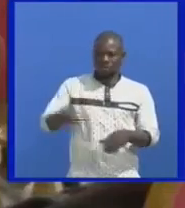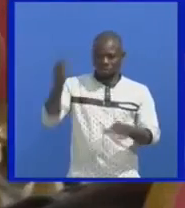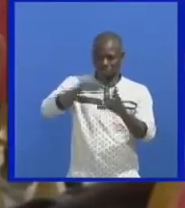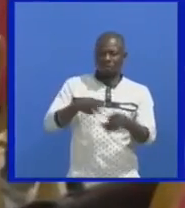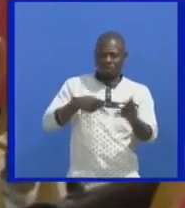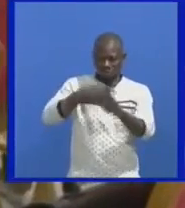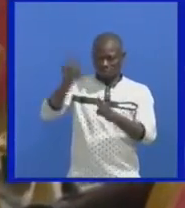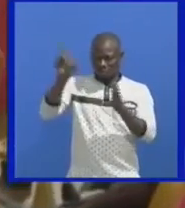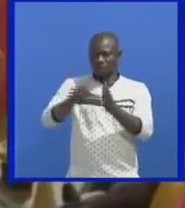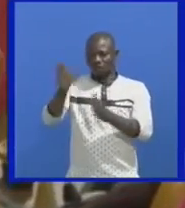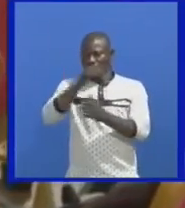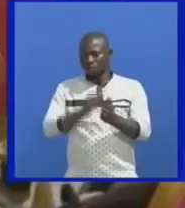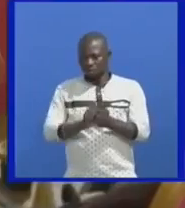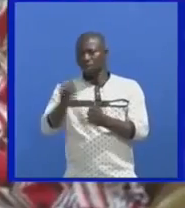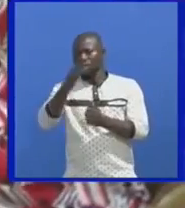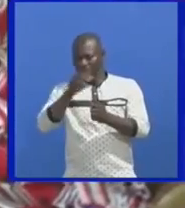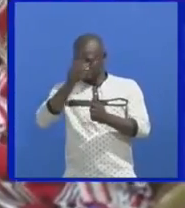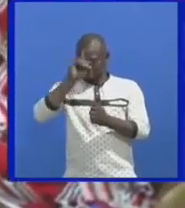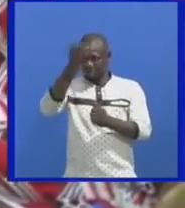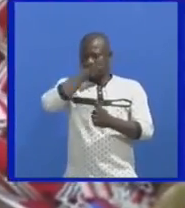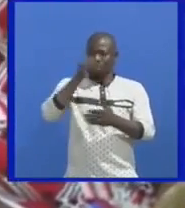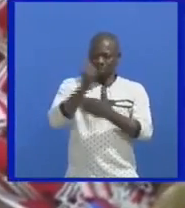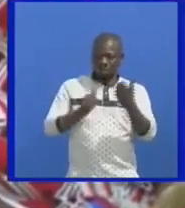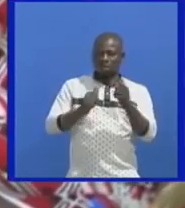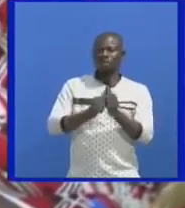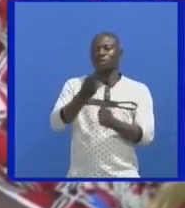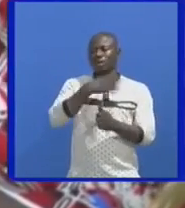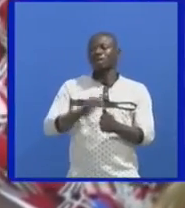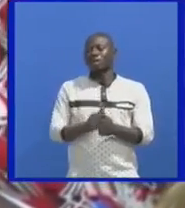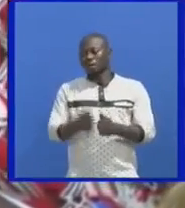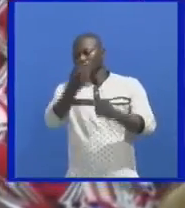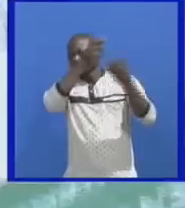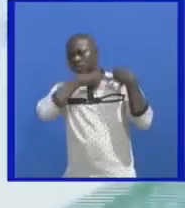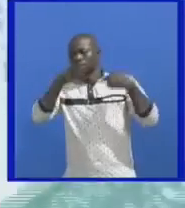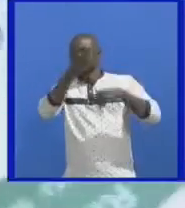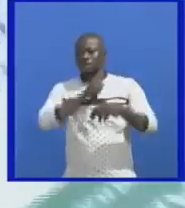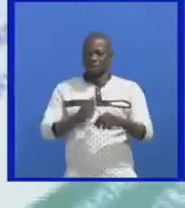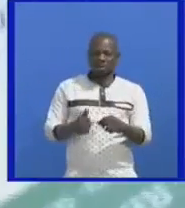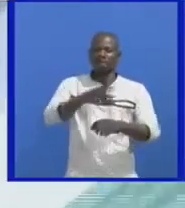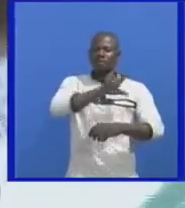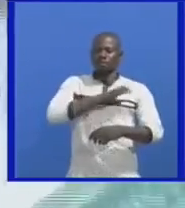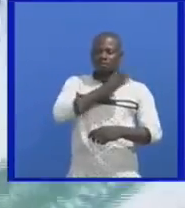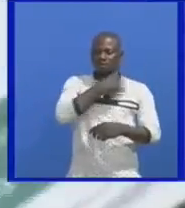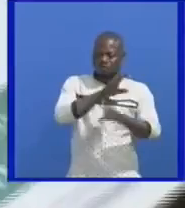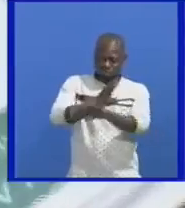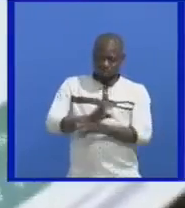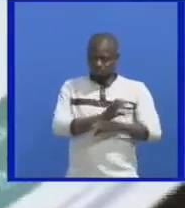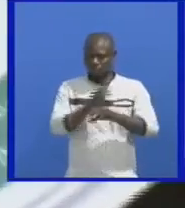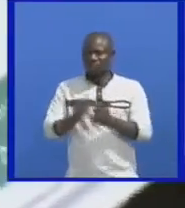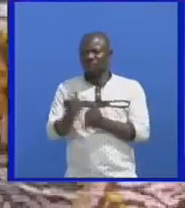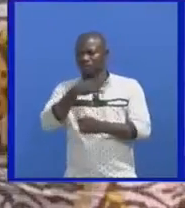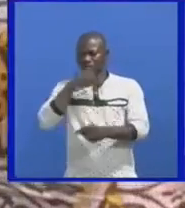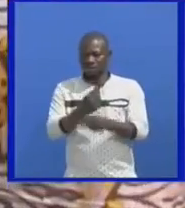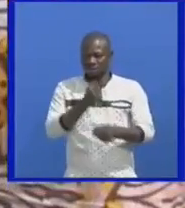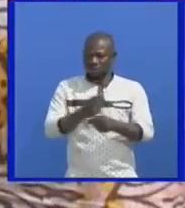propriété intellectuelle et artistique, les leaders d'opinion et les chefs coutumiers. Et les activités phares qui vont meubler